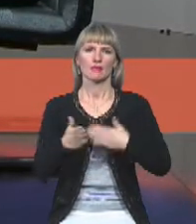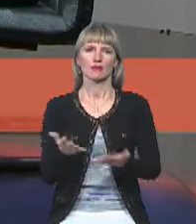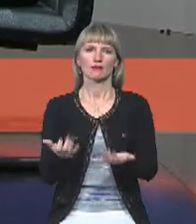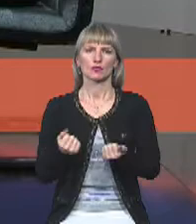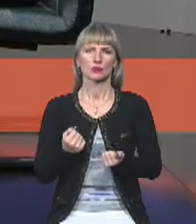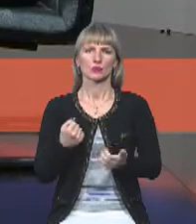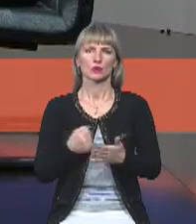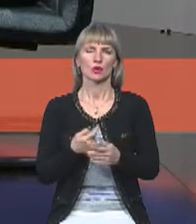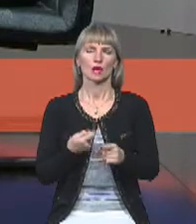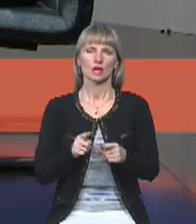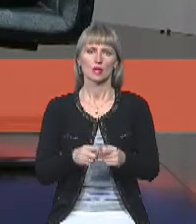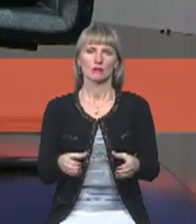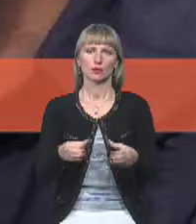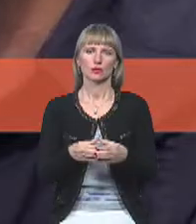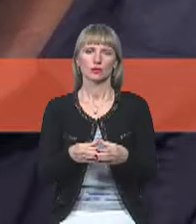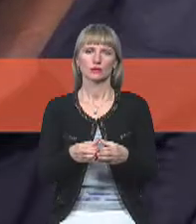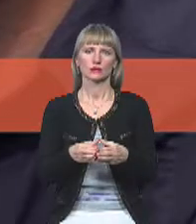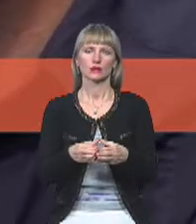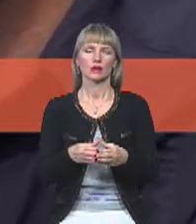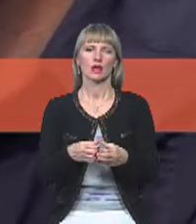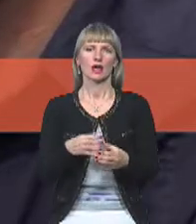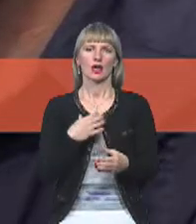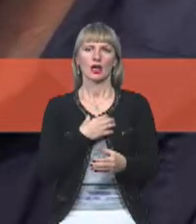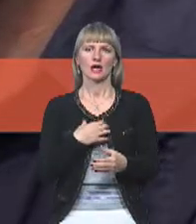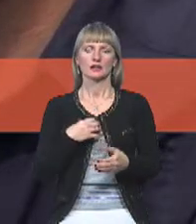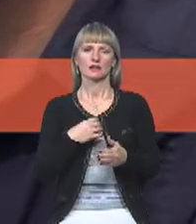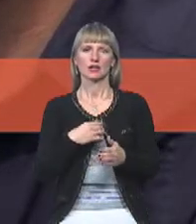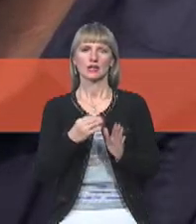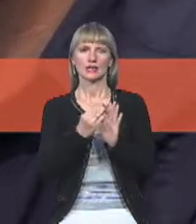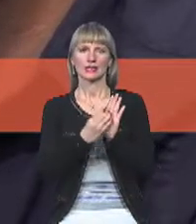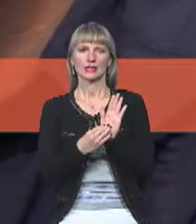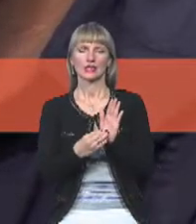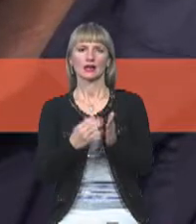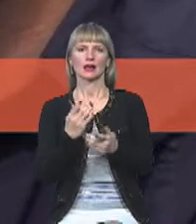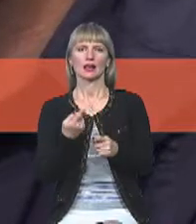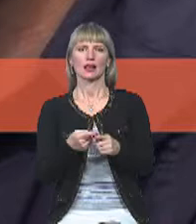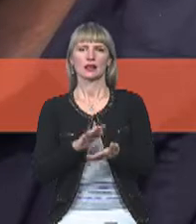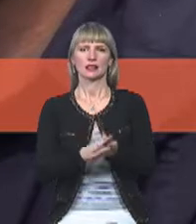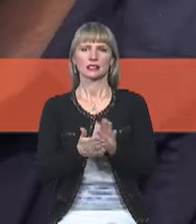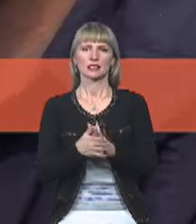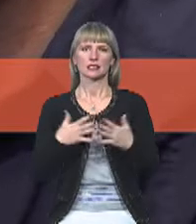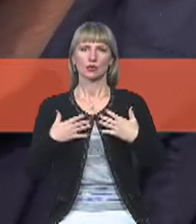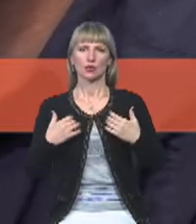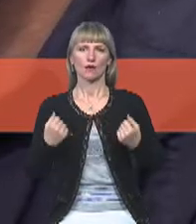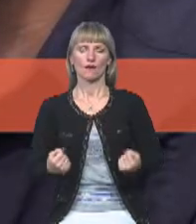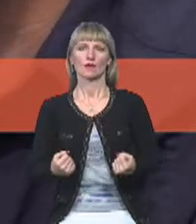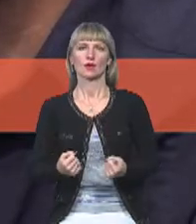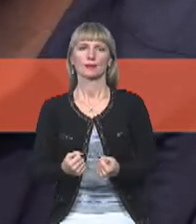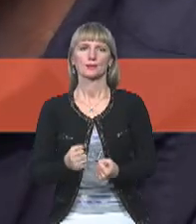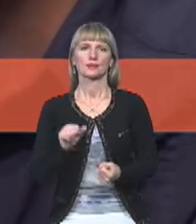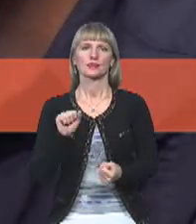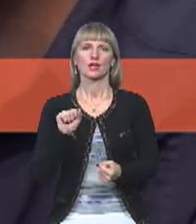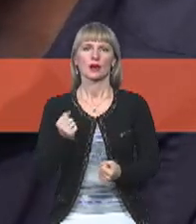цих підрозділів. Володимир Миколаївич, одним із основних критеріїв – це стан здоров'я. Володимир Миколаївич, а